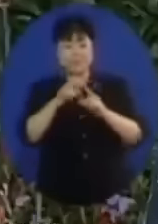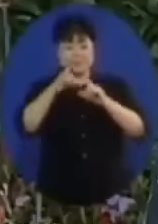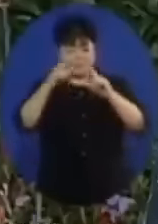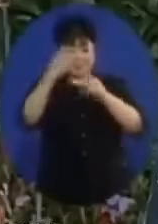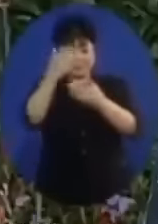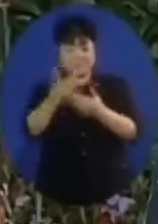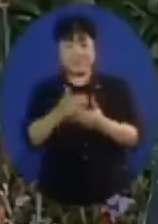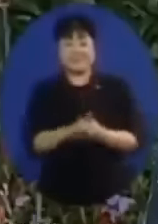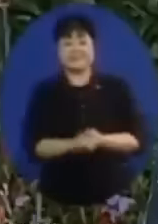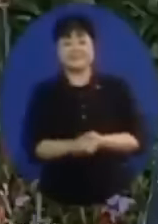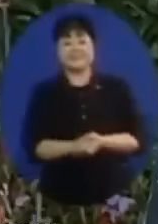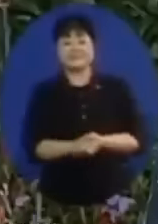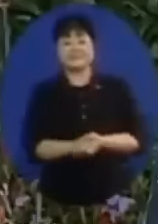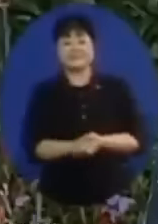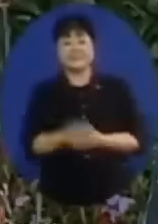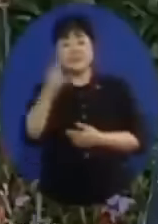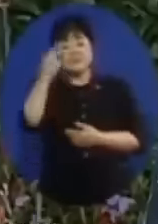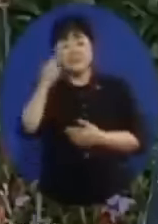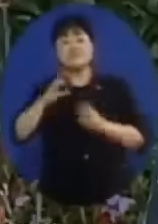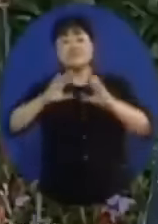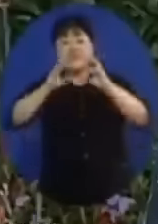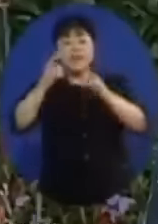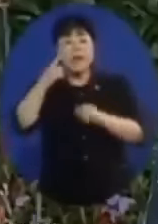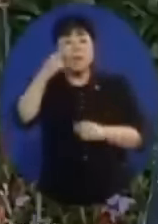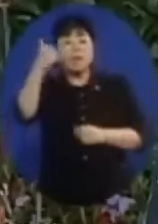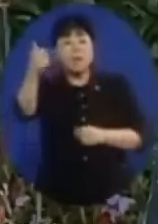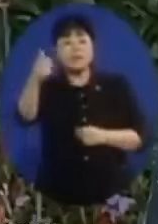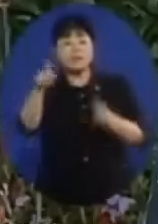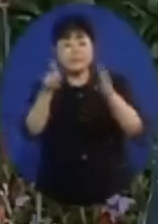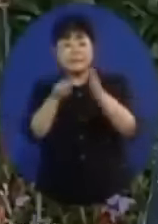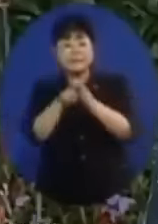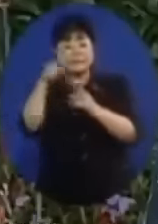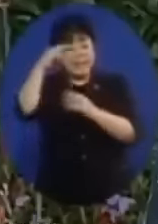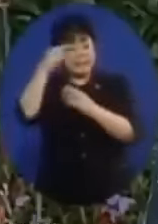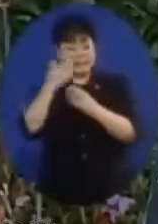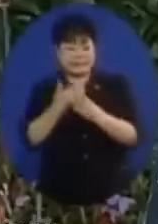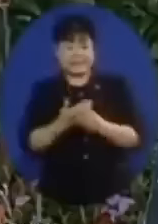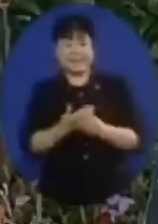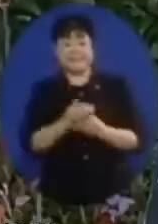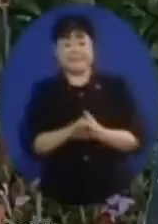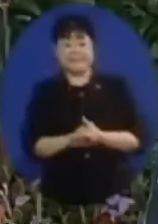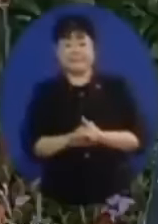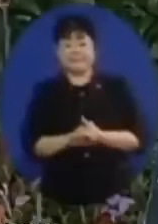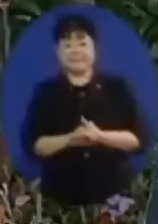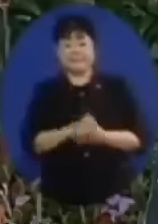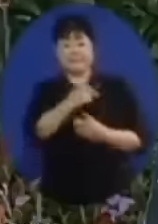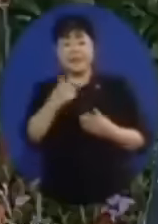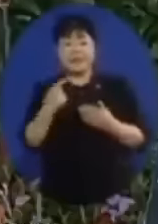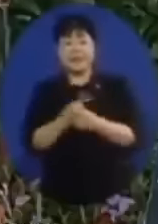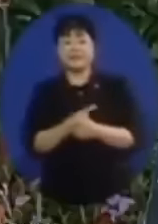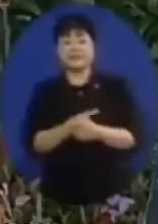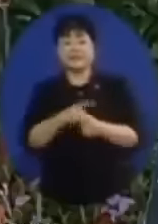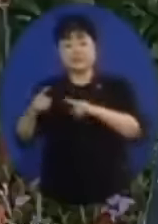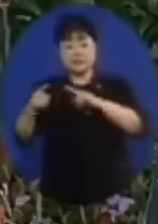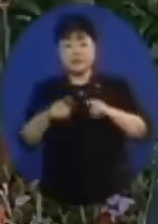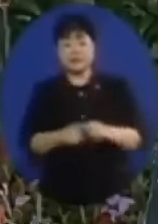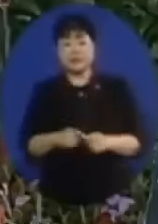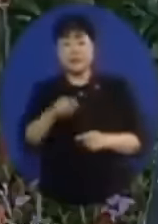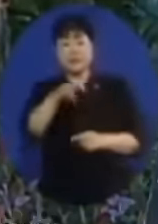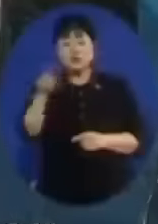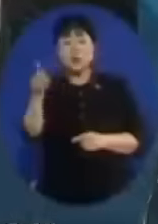나누겠습니다. 미국의 목사이자 신학자이며 대각성운동을 주도했던